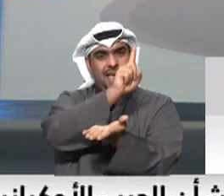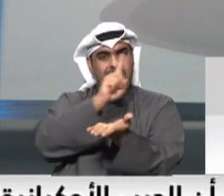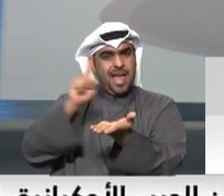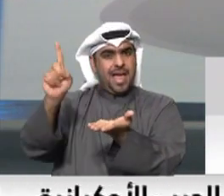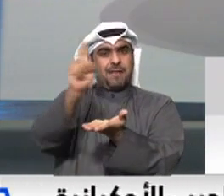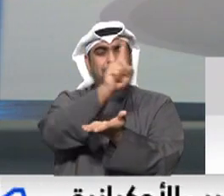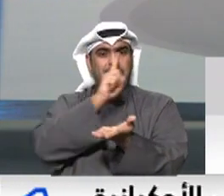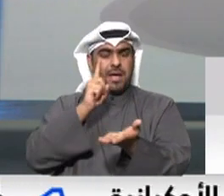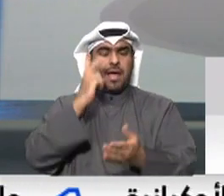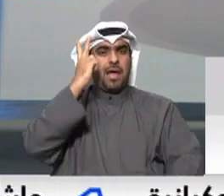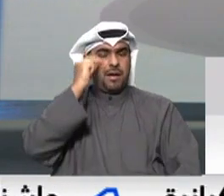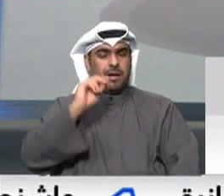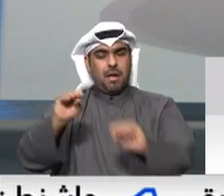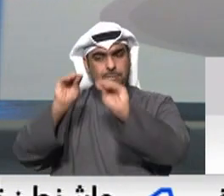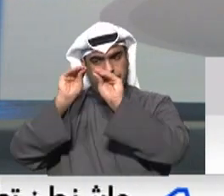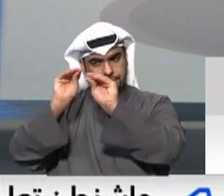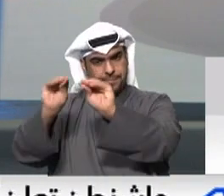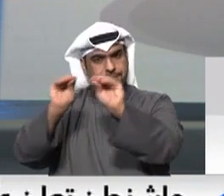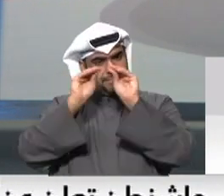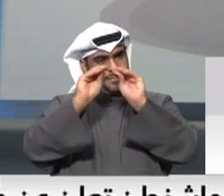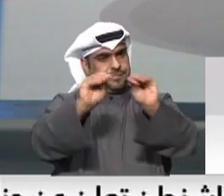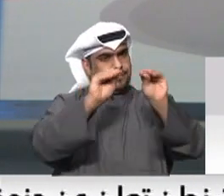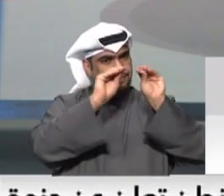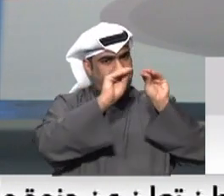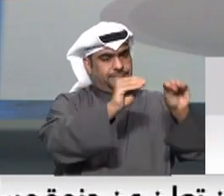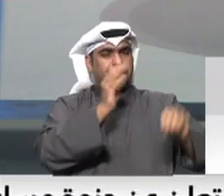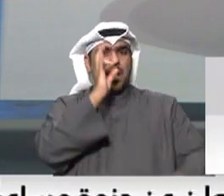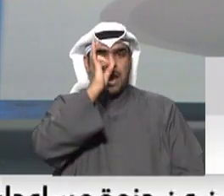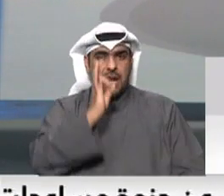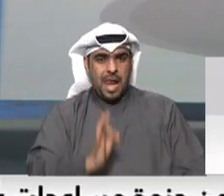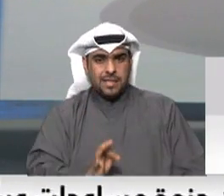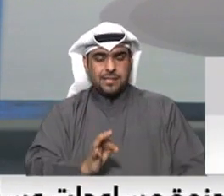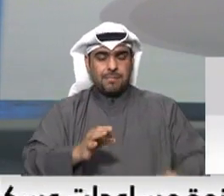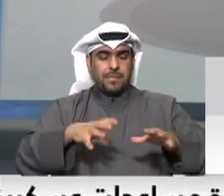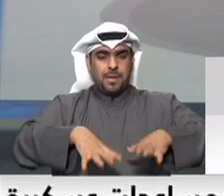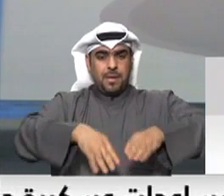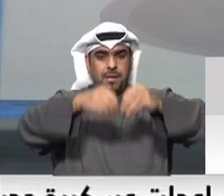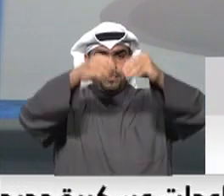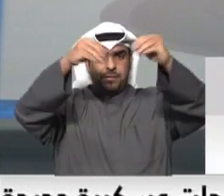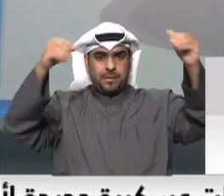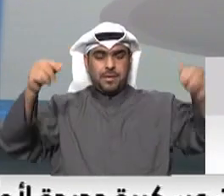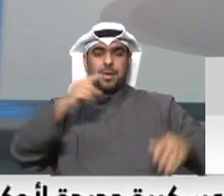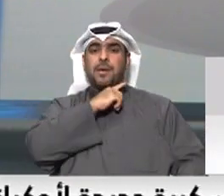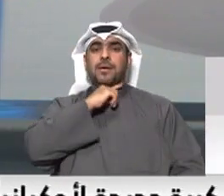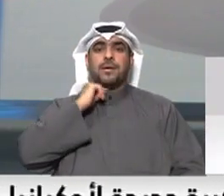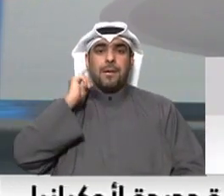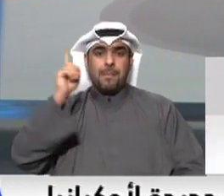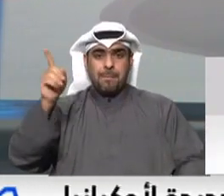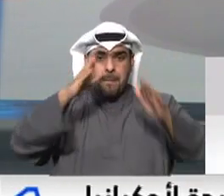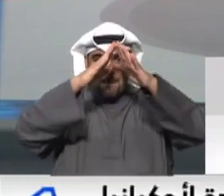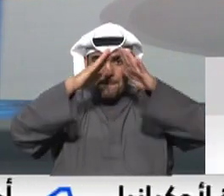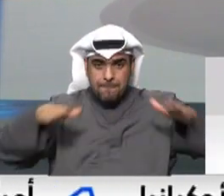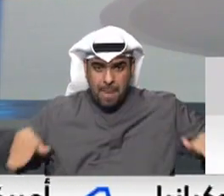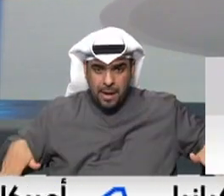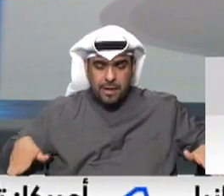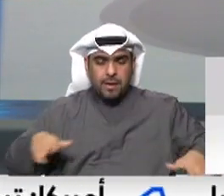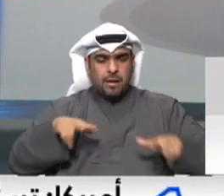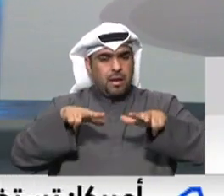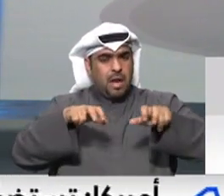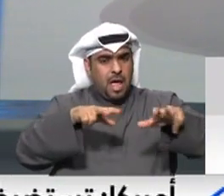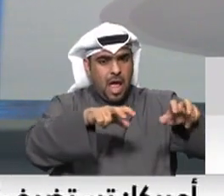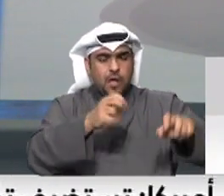اذكاء الوعي في المجتمع باهميه التنوع البيولوجي وكيفيه المحافظه على البيئه من خلال المشاريع التي